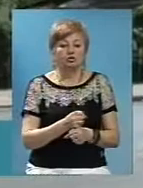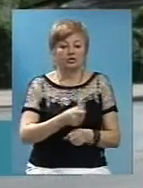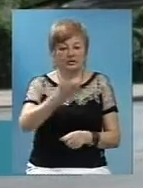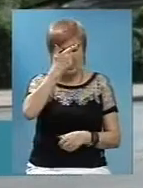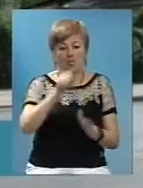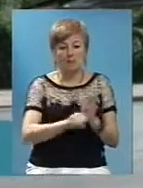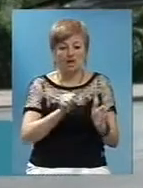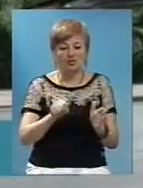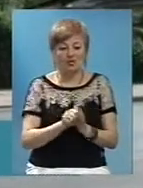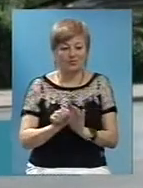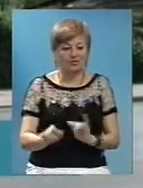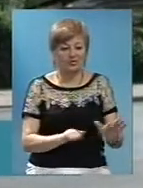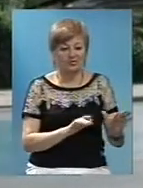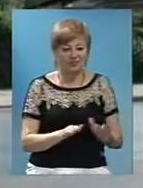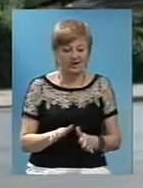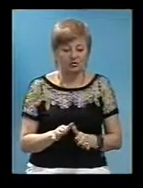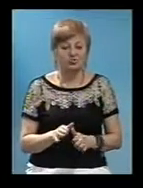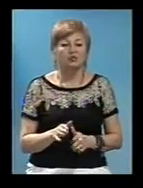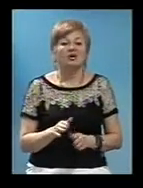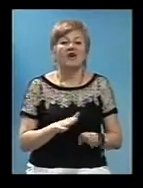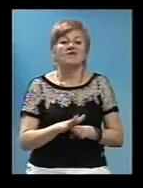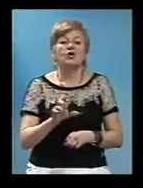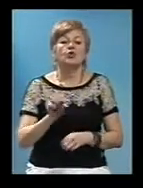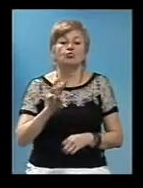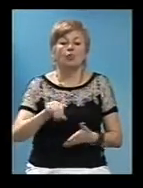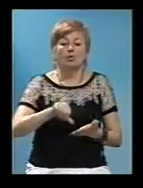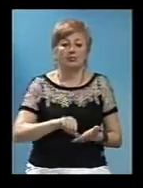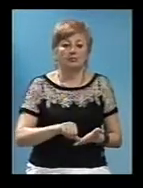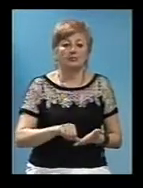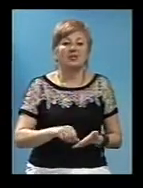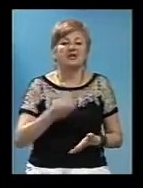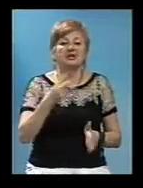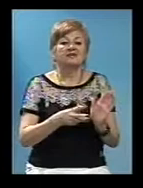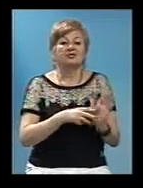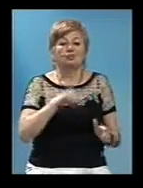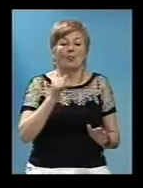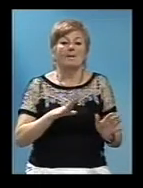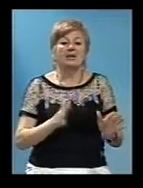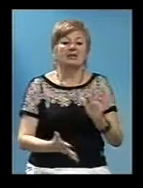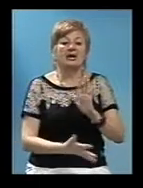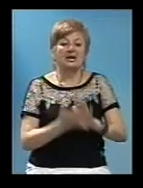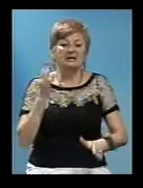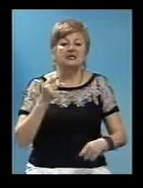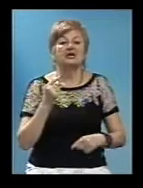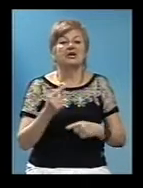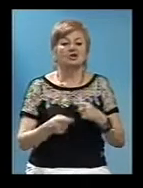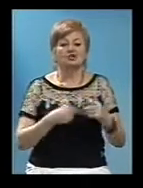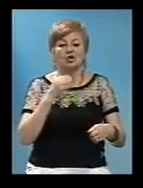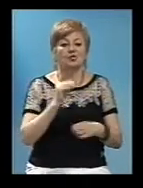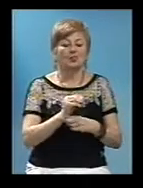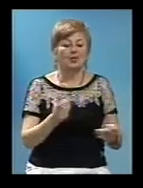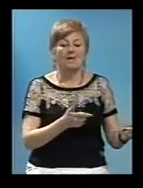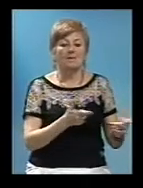Запоріжжі, входив до складу Запорізького губвиконкому. 1938 року був розстріляний через звинувачення у